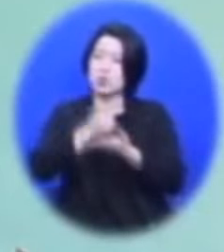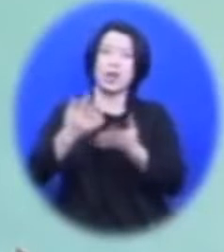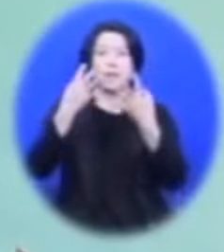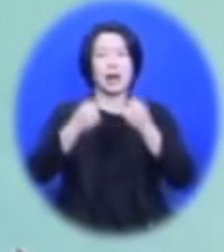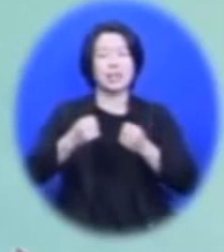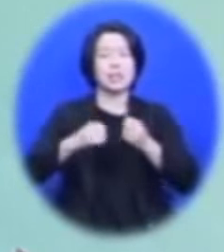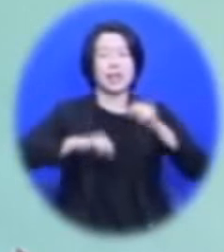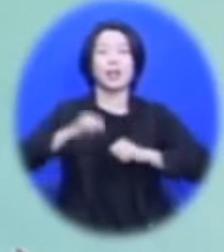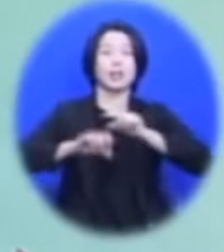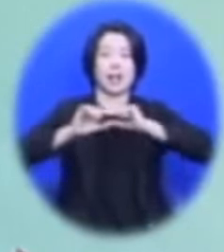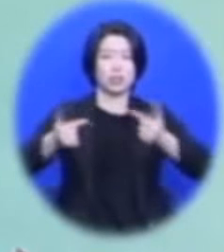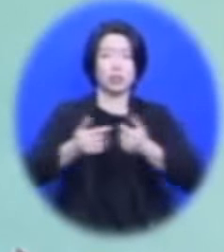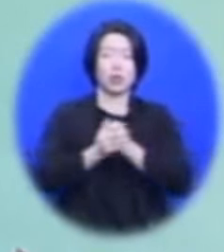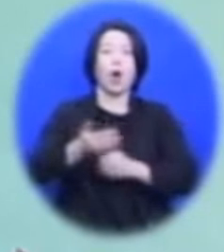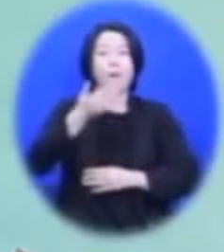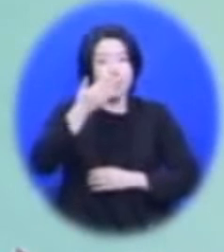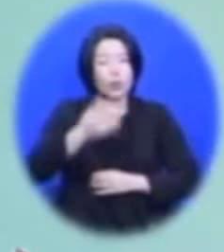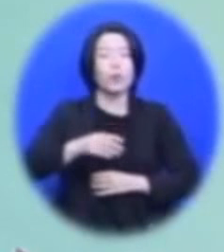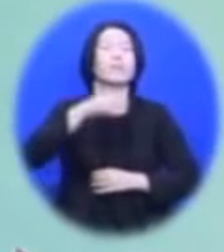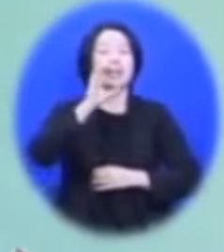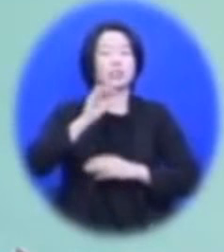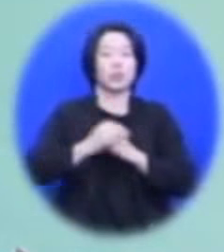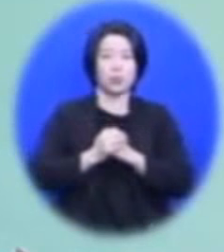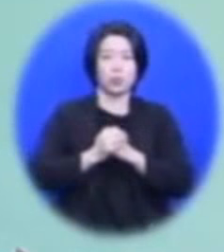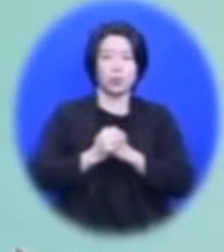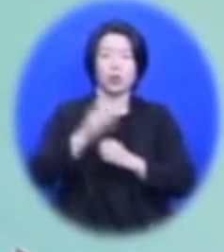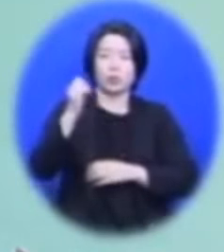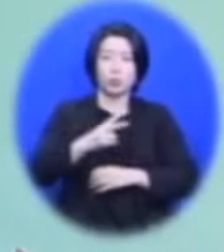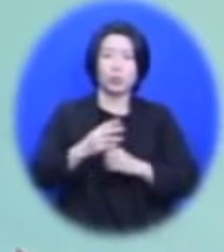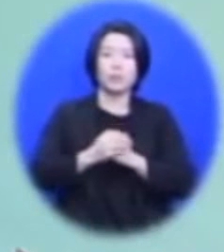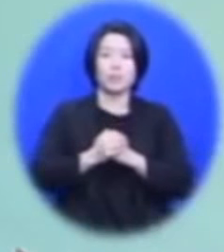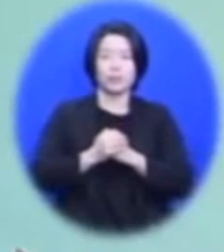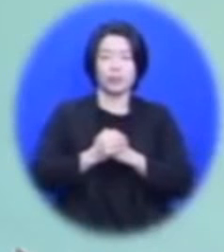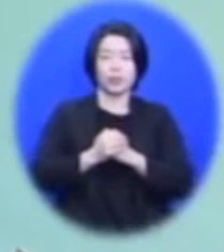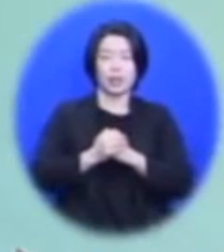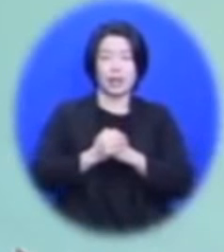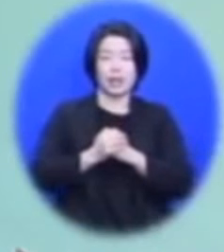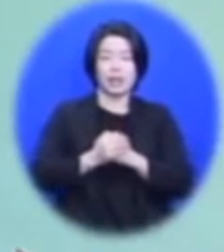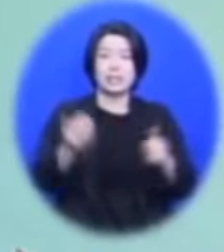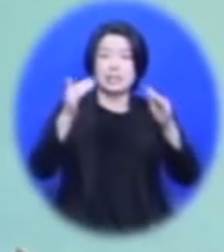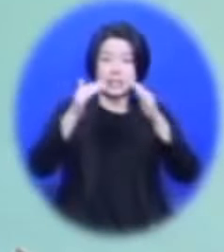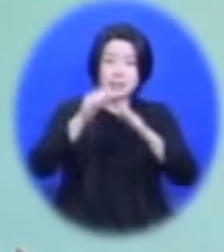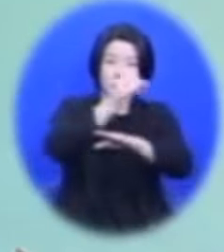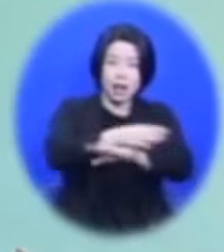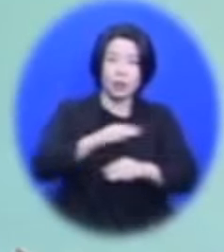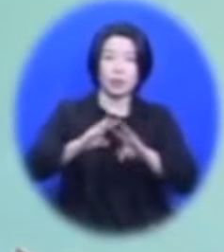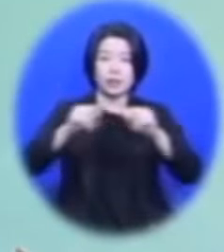아니고 먹고 마시고 그리고 집 사고 땅